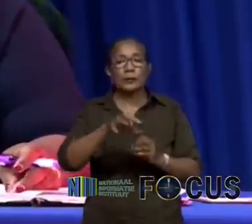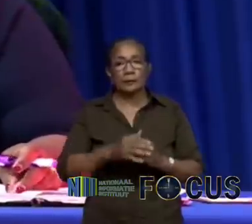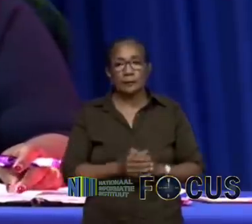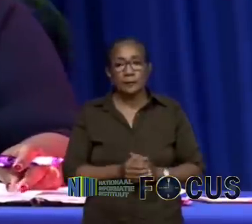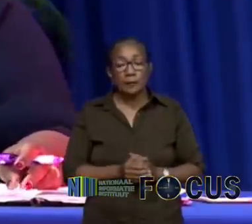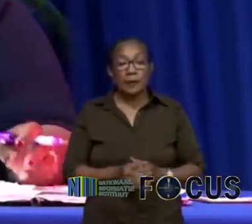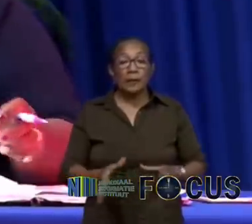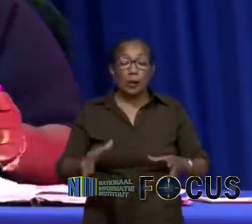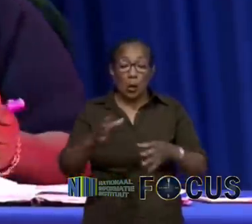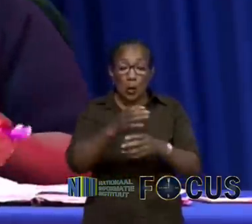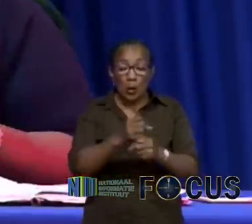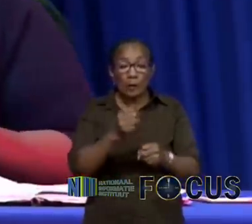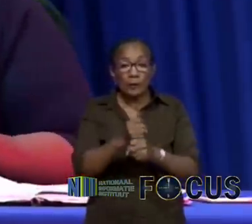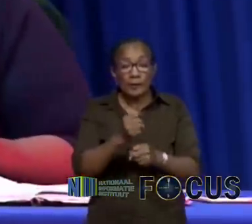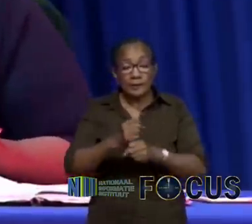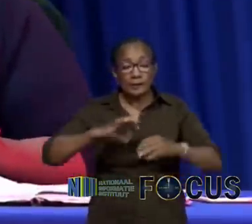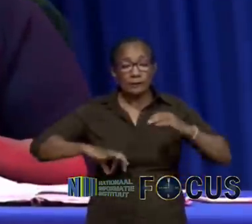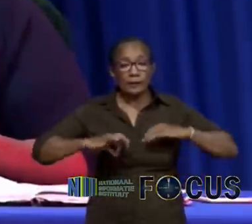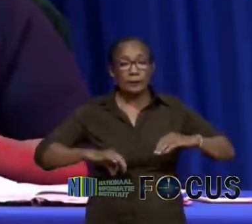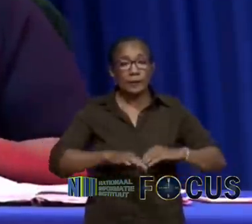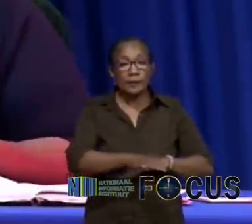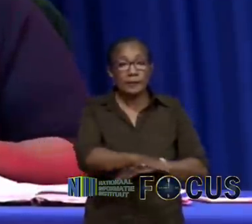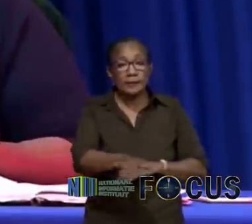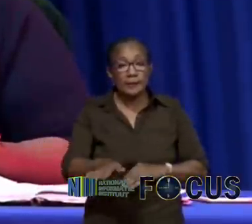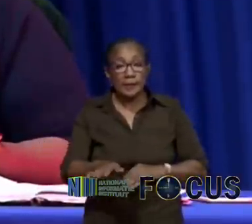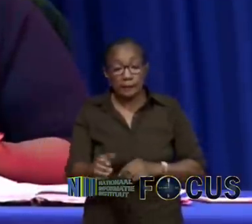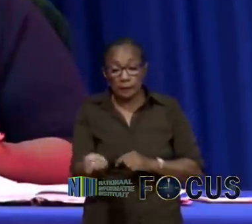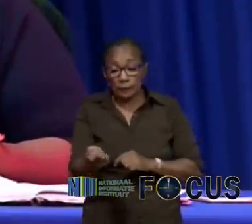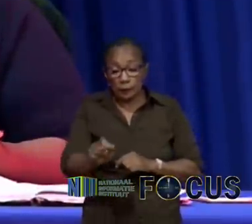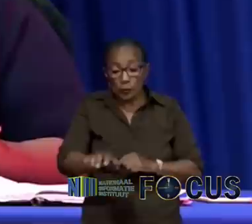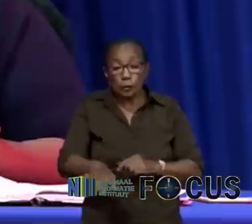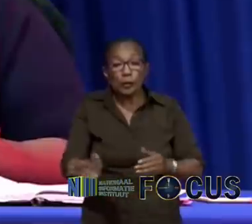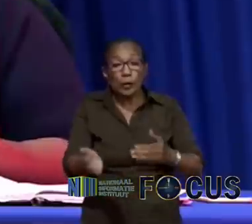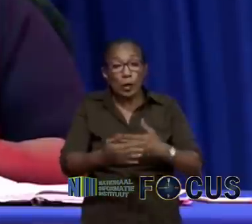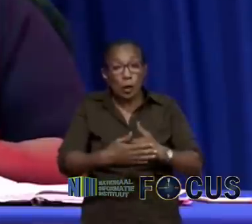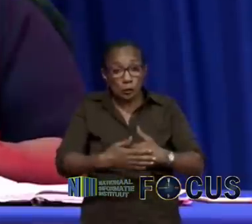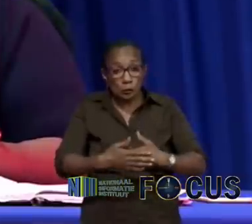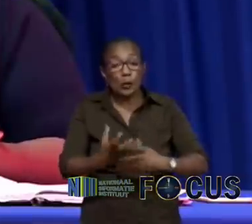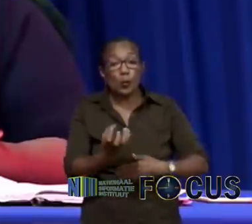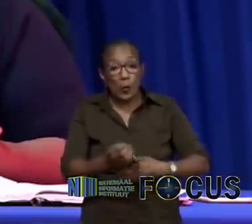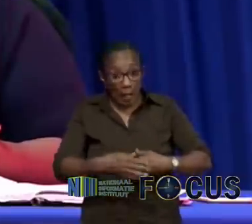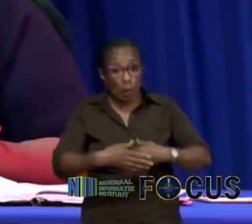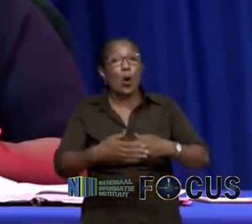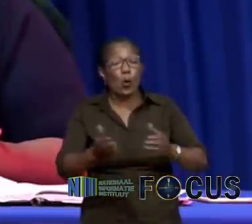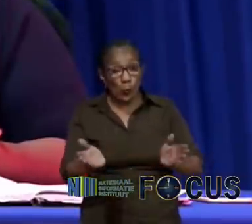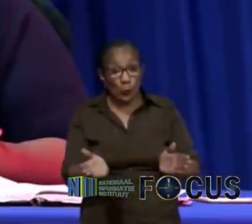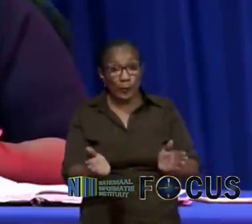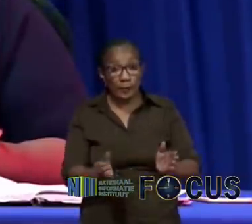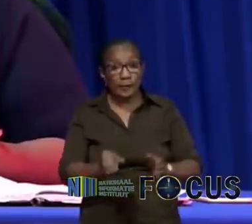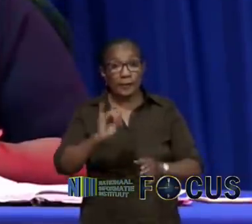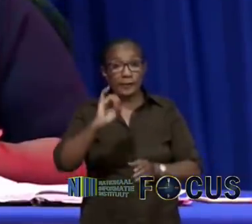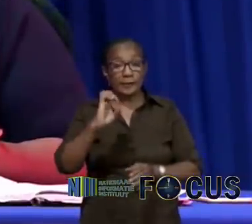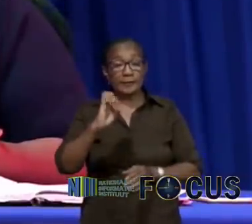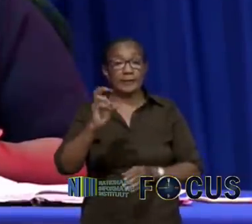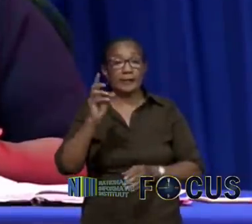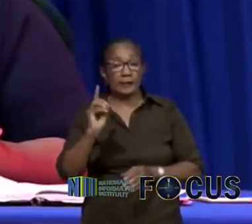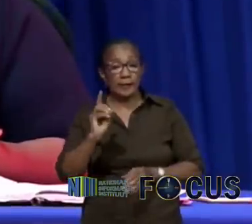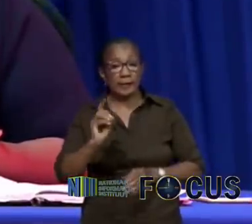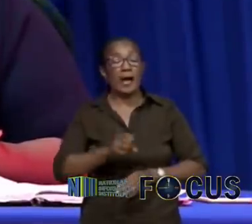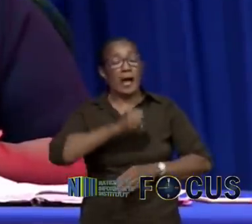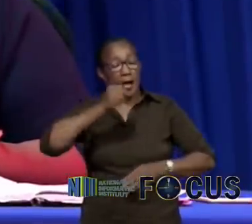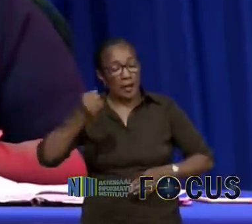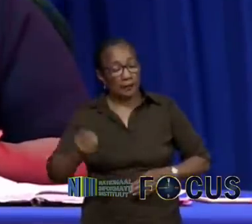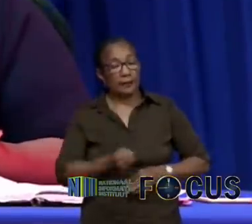De essentiële diensten van het ministerie die tijdens de lockdownperiode open zijn, ECD, die te alle